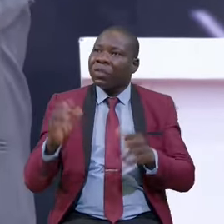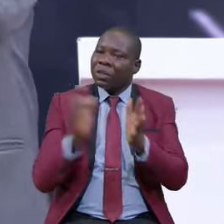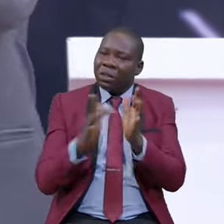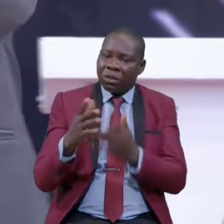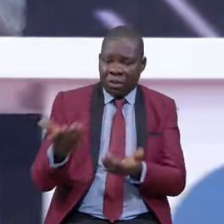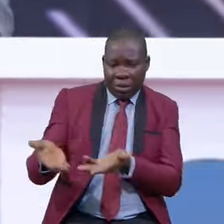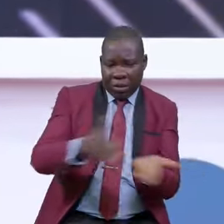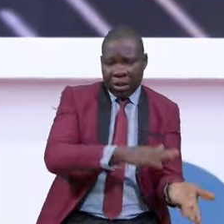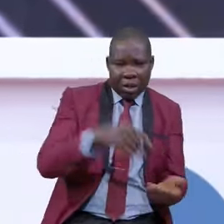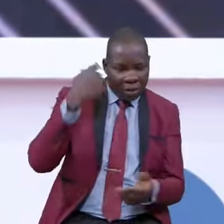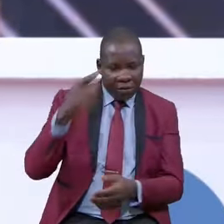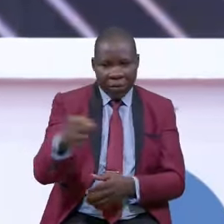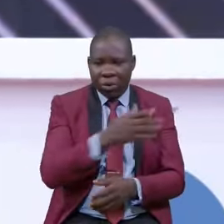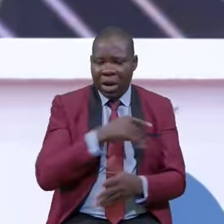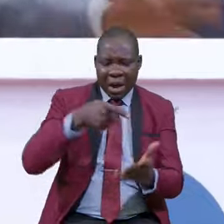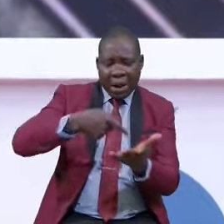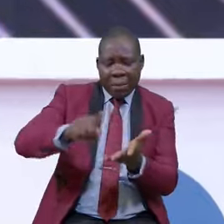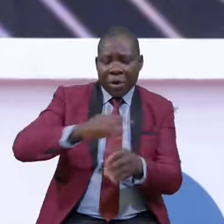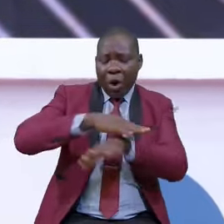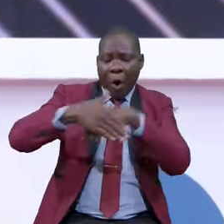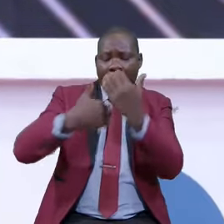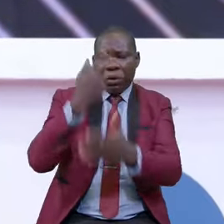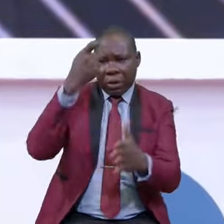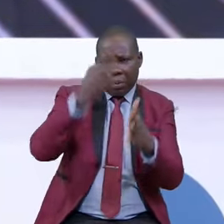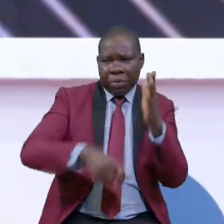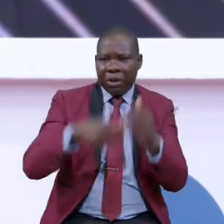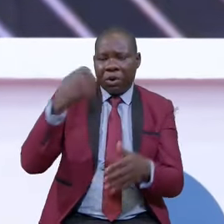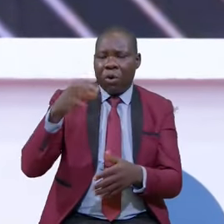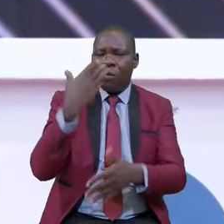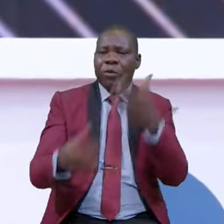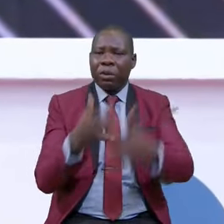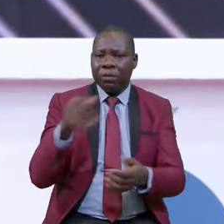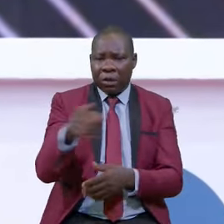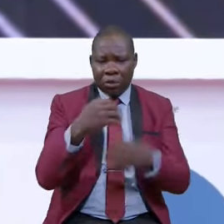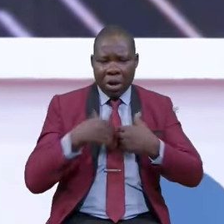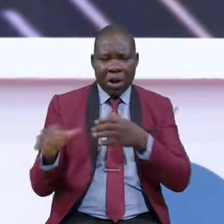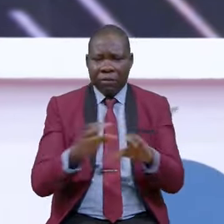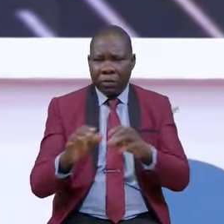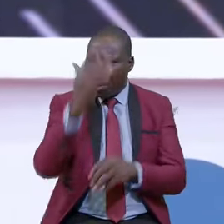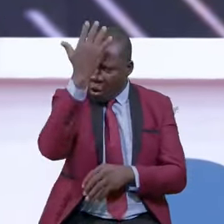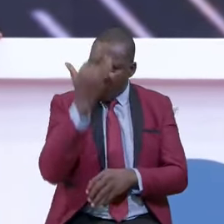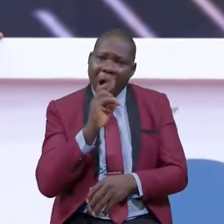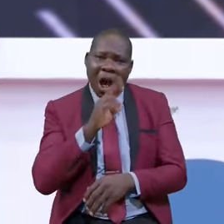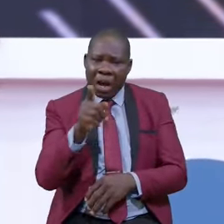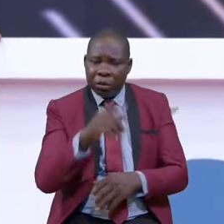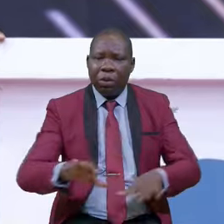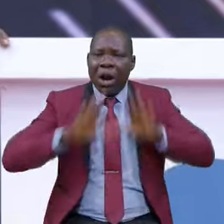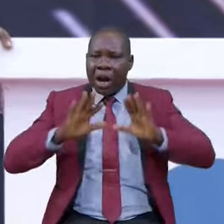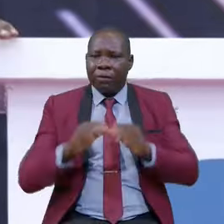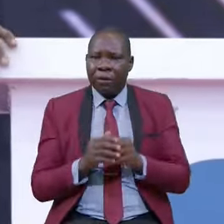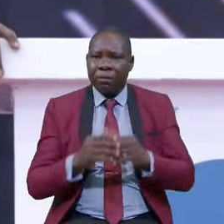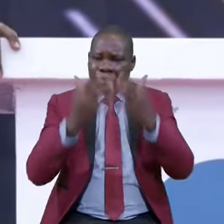et il a payé tout le prix de tout ce que tu as pu faire. Pourquoi tu as peur?